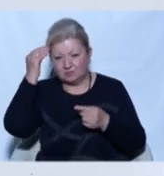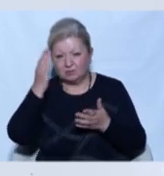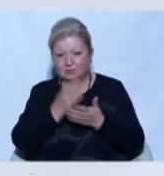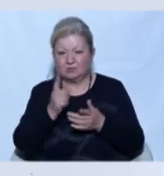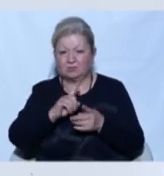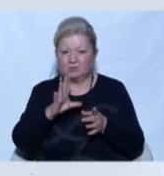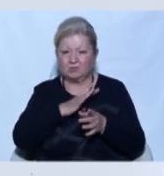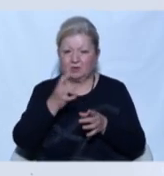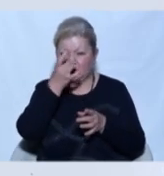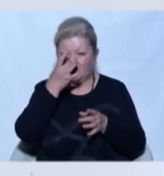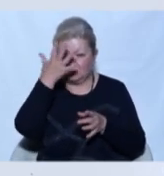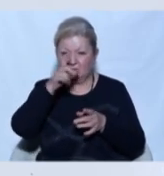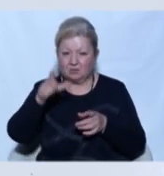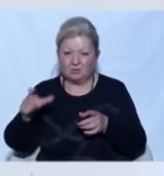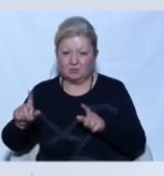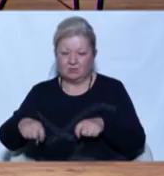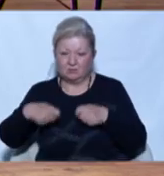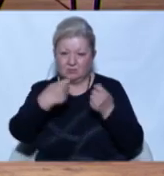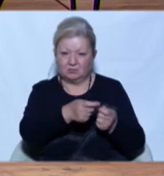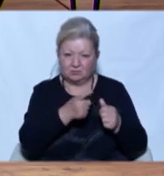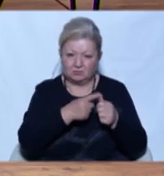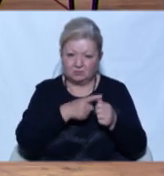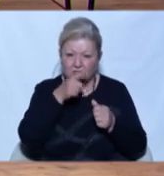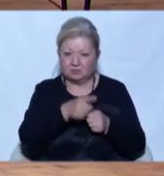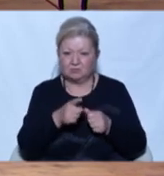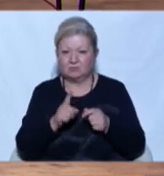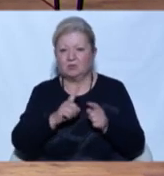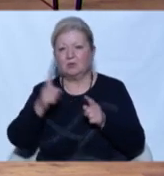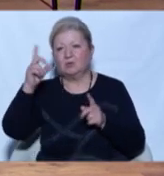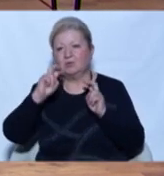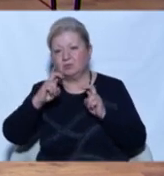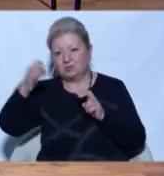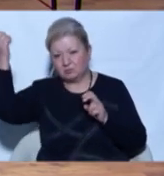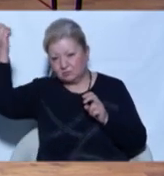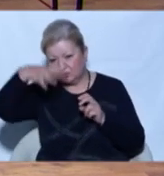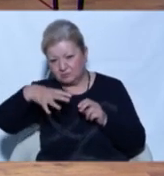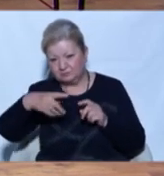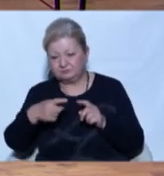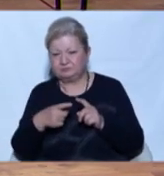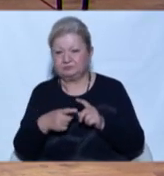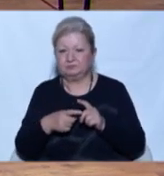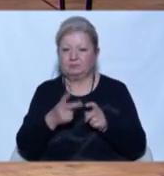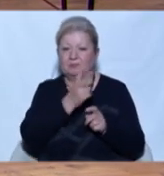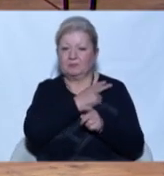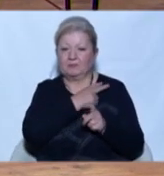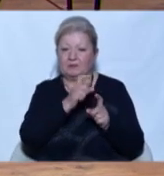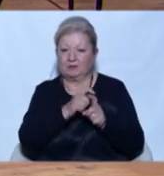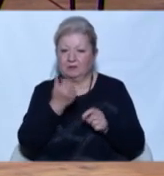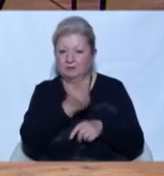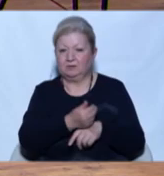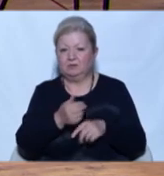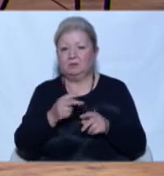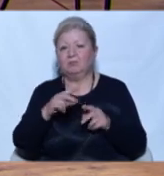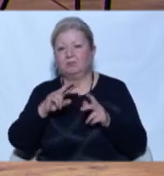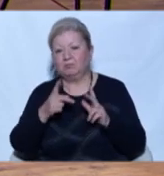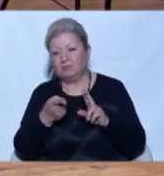აფრიკული ტომების სახელიდან მოდის, მეორე რომ მზიანს ნიშნავს ეს ლათინური ტერმინოლოგიით აფრიკა და მესამე